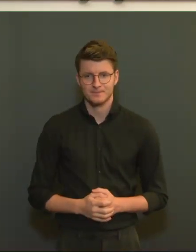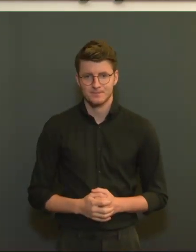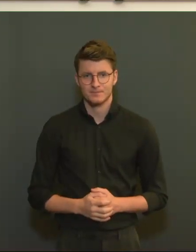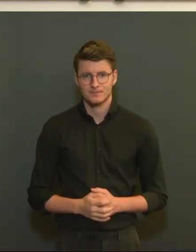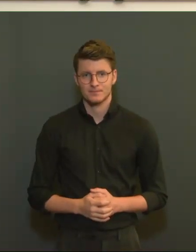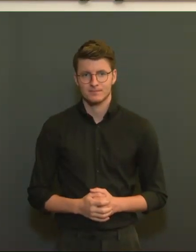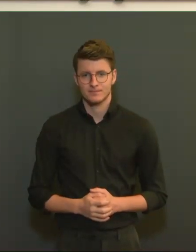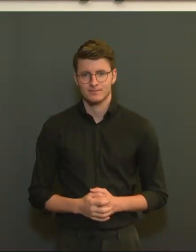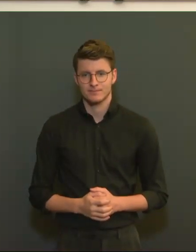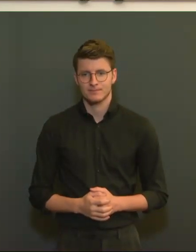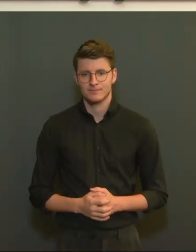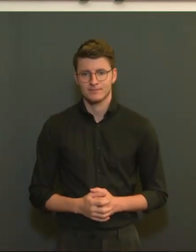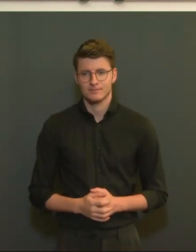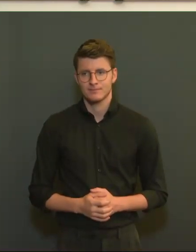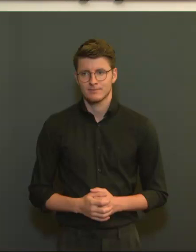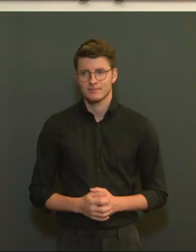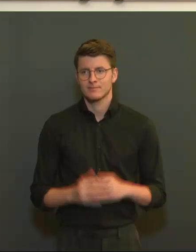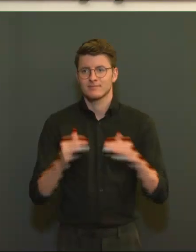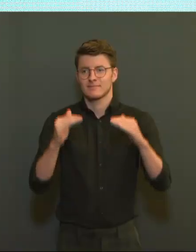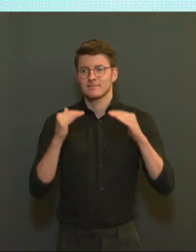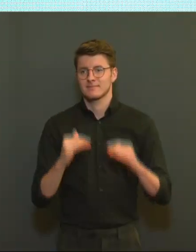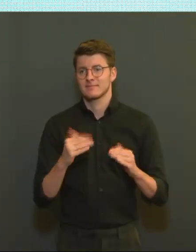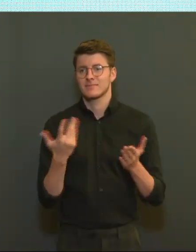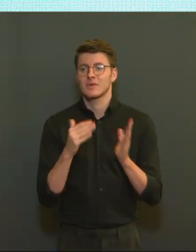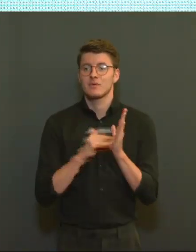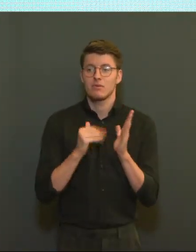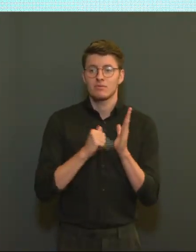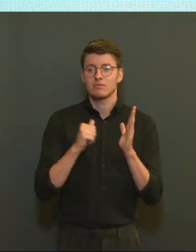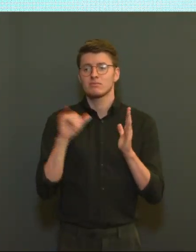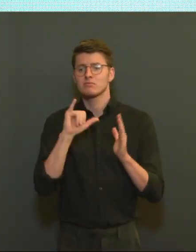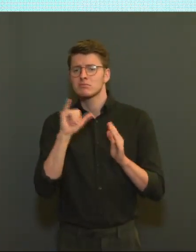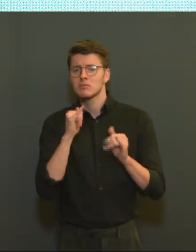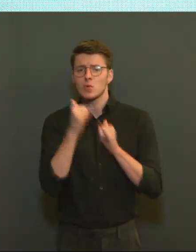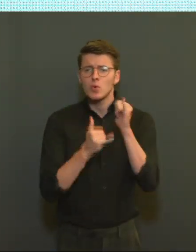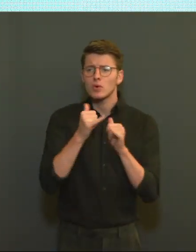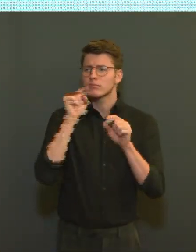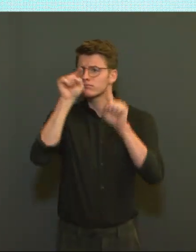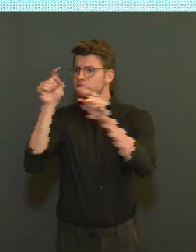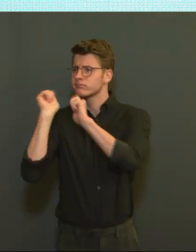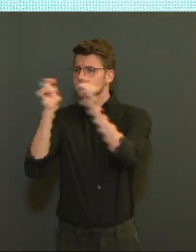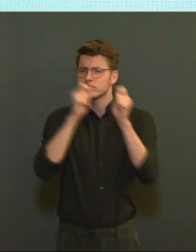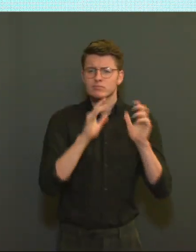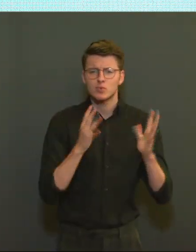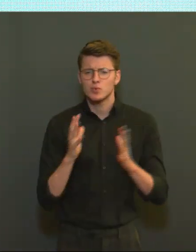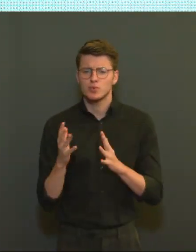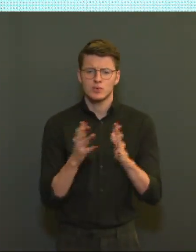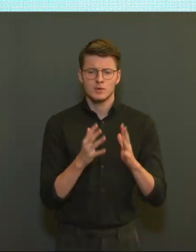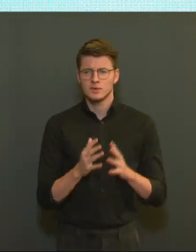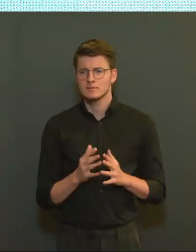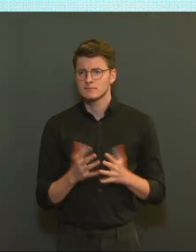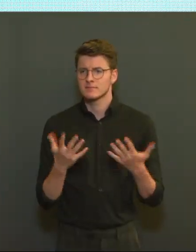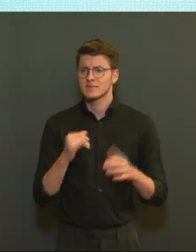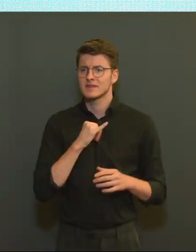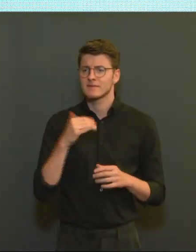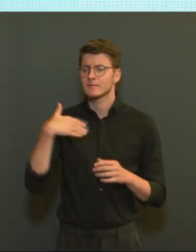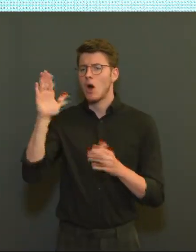Dan betreft de landenkleurcodes. Het is zo dat we, zeker bij Buitenlandse Zaken, dat er